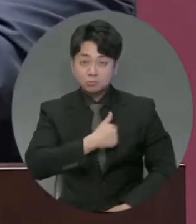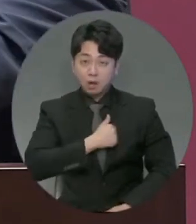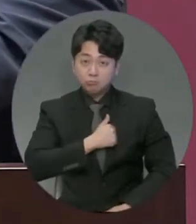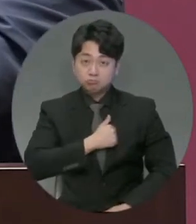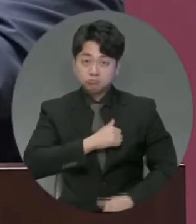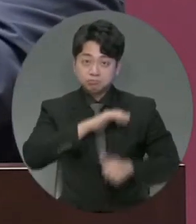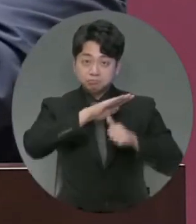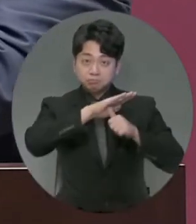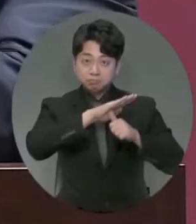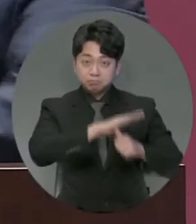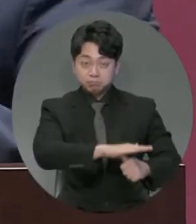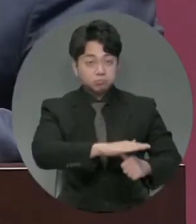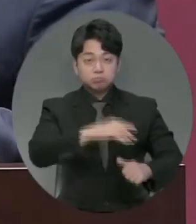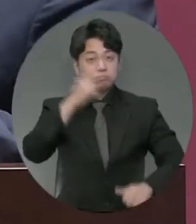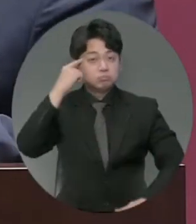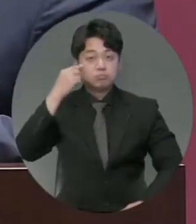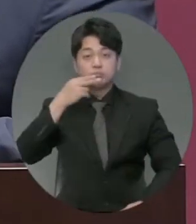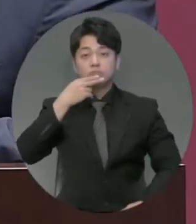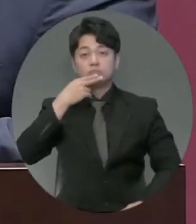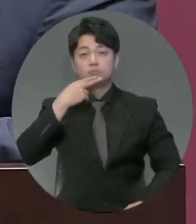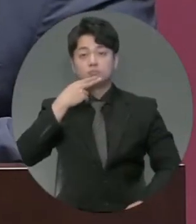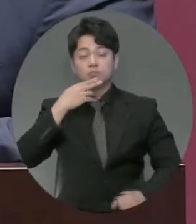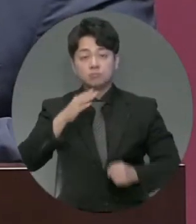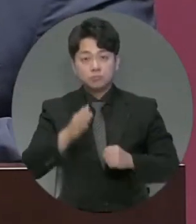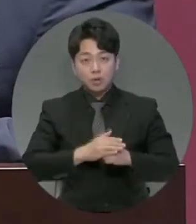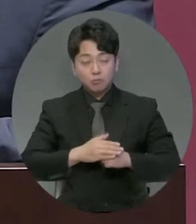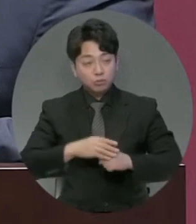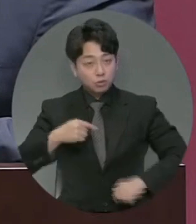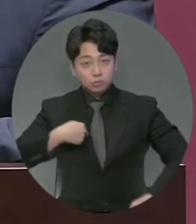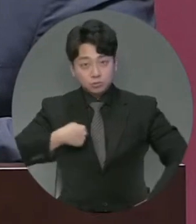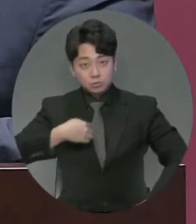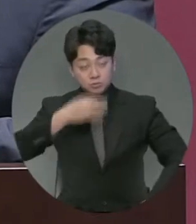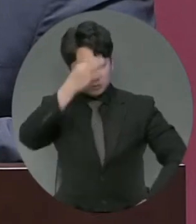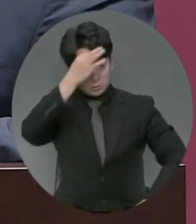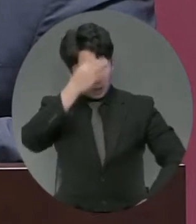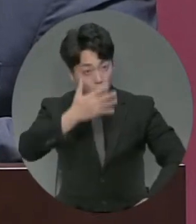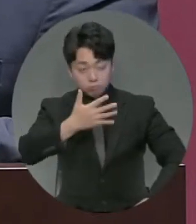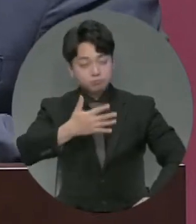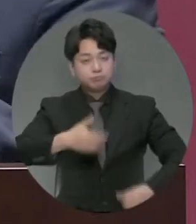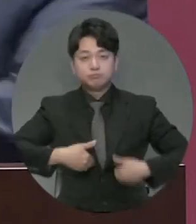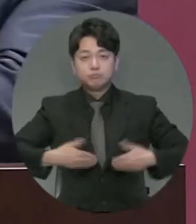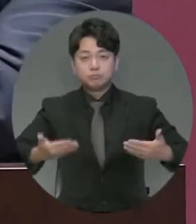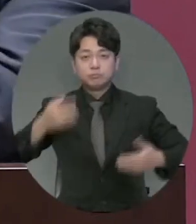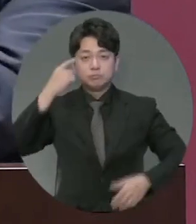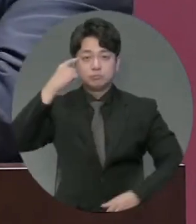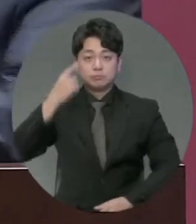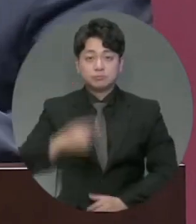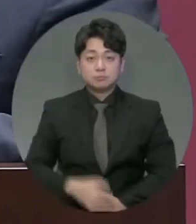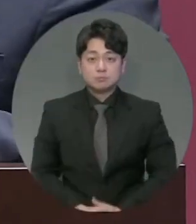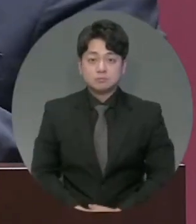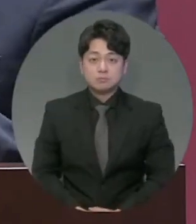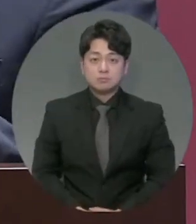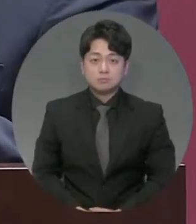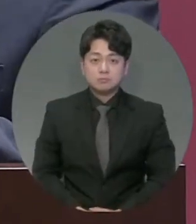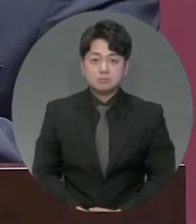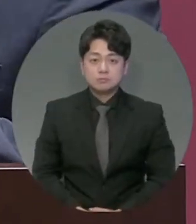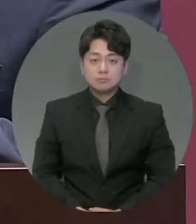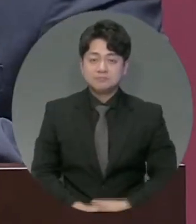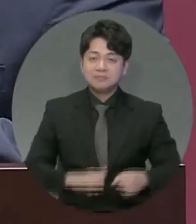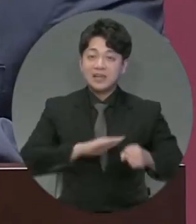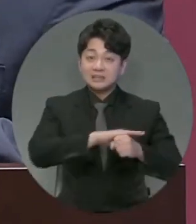그런 의지가 없기 때문에 의원님이 말씀하시는 사과는 저는 못하겠습니다. 사랑은 행동으로 하는